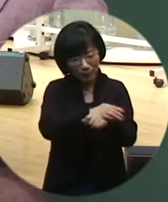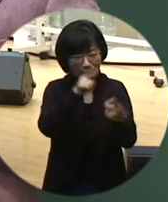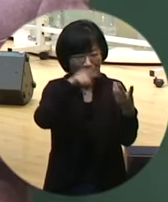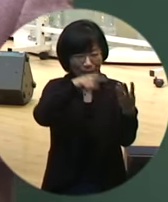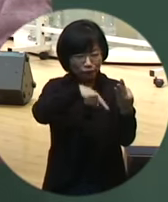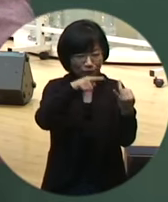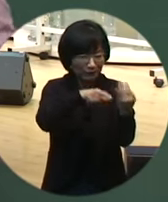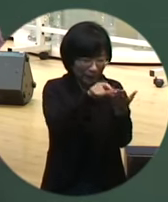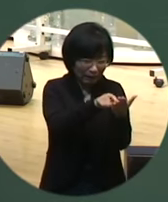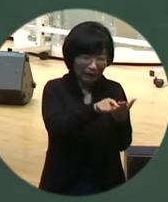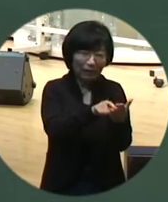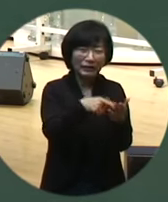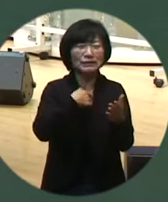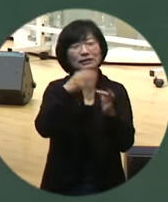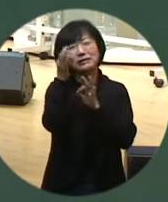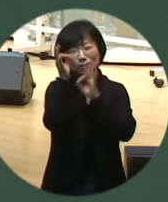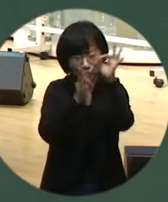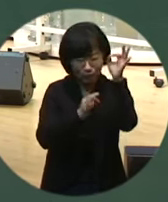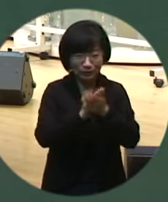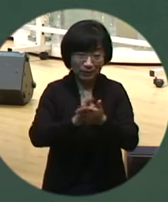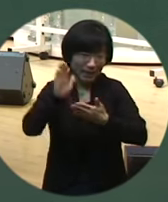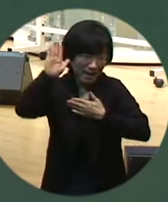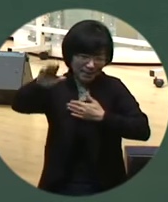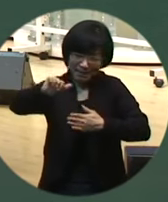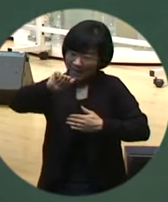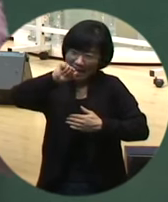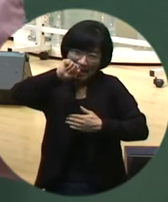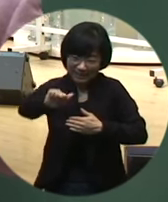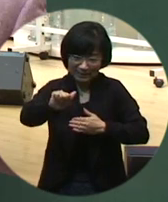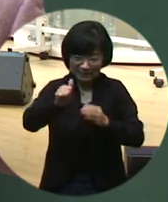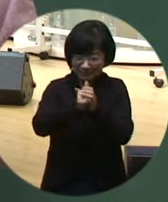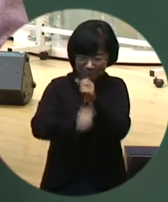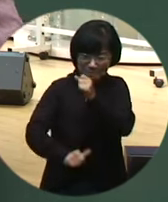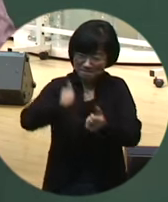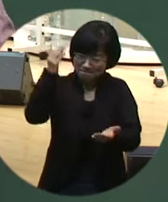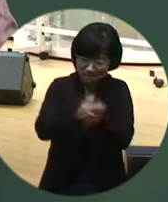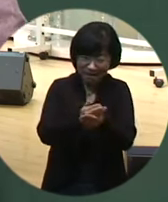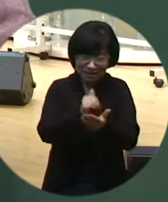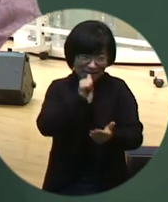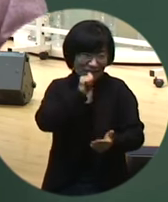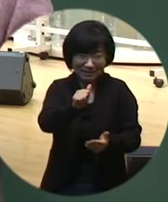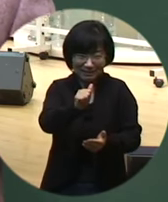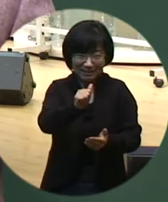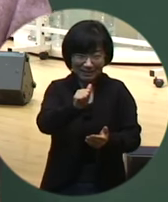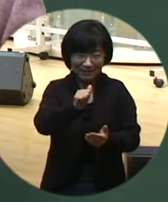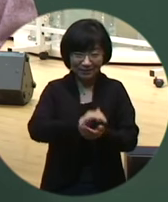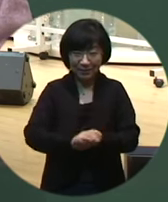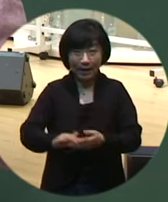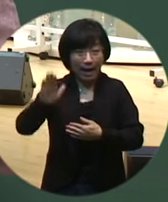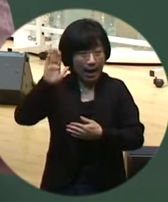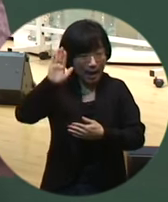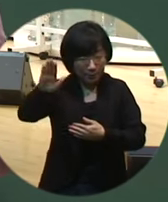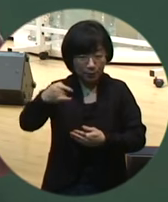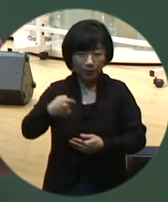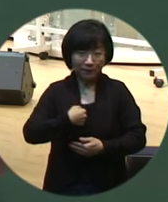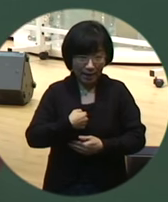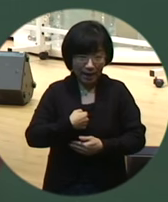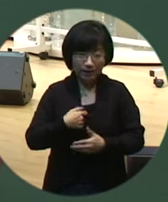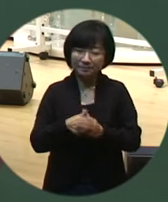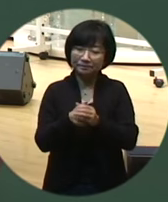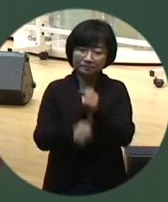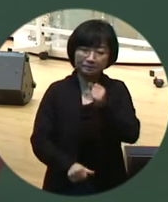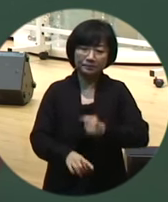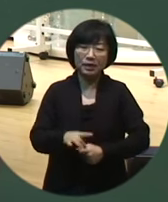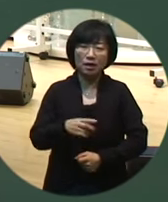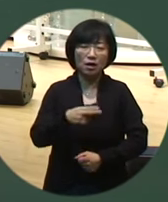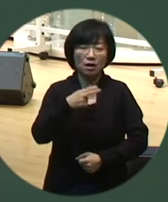prayer topics. 두 번 다시 이런 실패는 없겠죠. And I will never make this mistake again. 제게는 앞으로 실패는 없습니다. 이제. And that's why from now on out